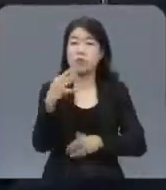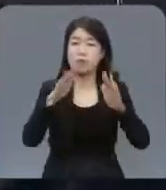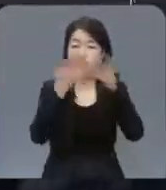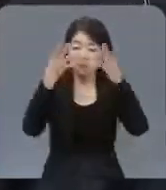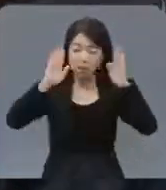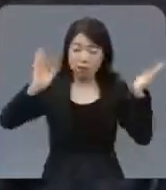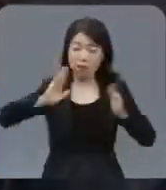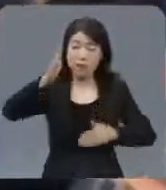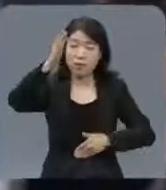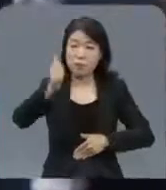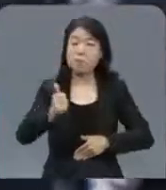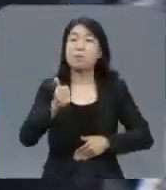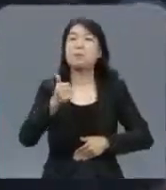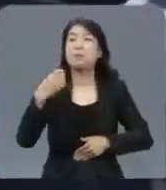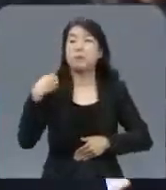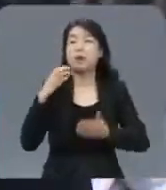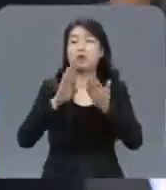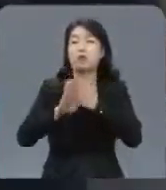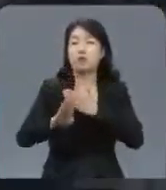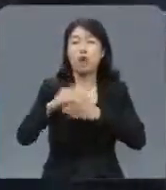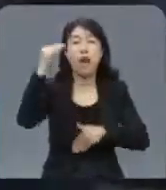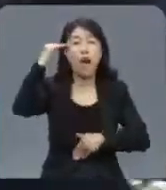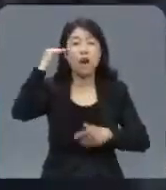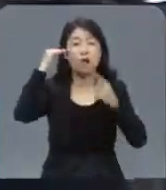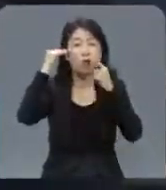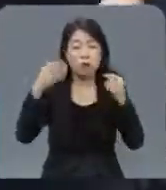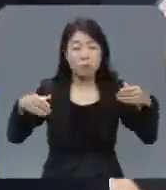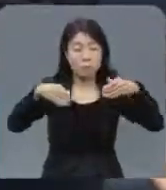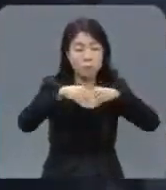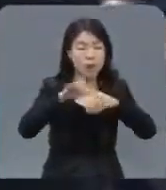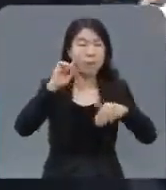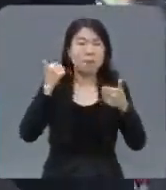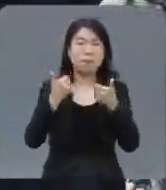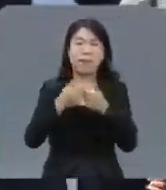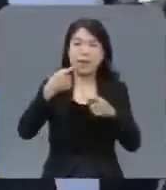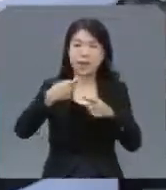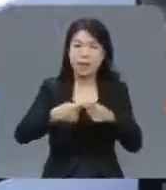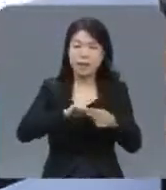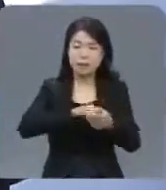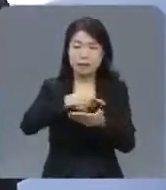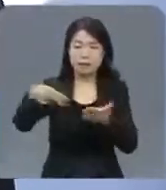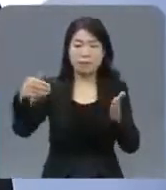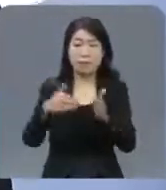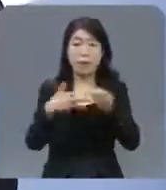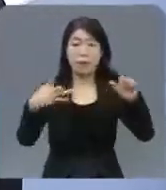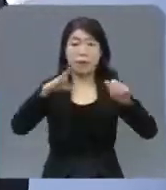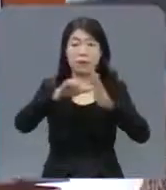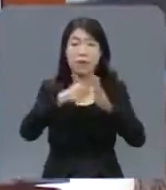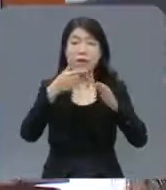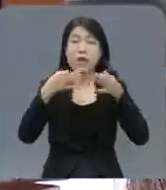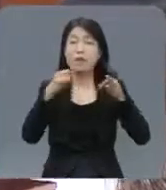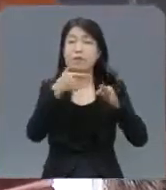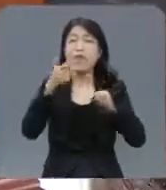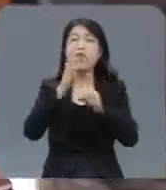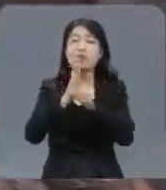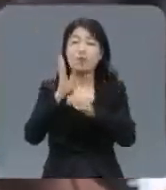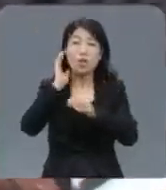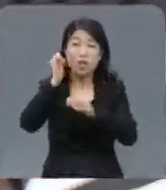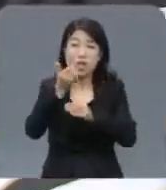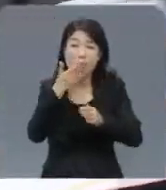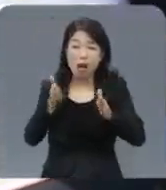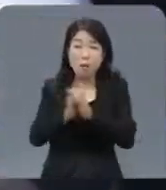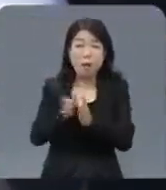총학생회장을 맡은 뒤 한 일 국교 정상화를 반대하다가 제작됐으며 5.18 당시에는 김대중 내란음모사건 으로